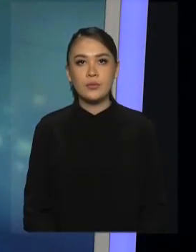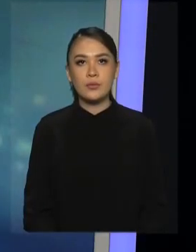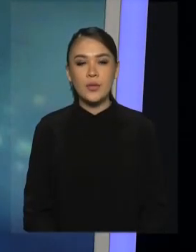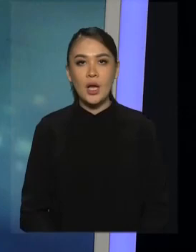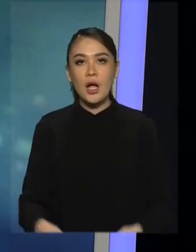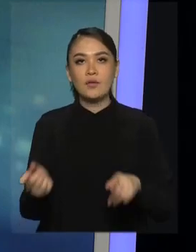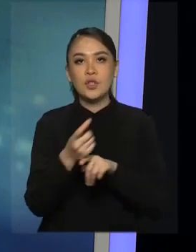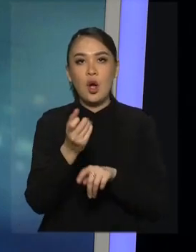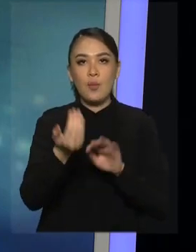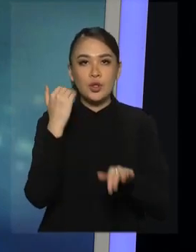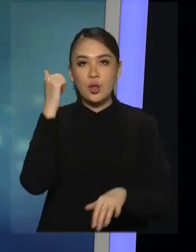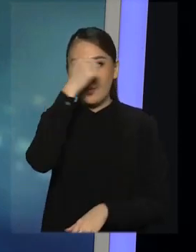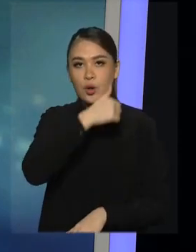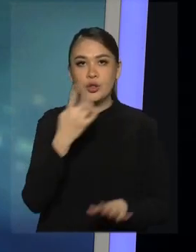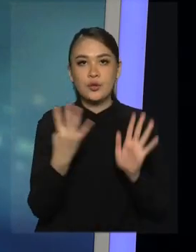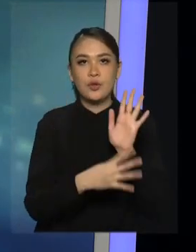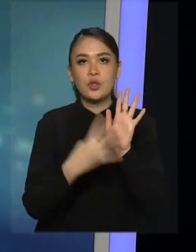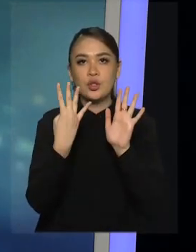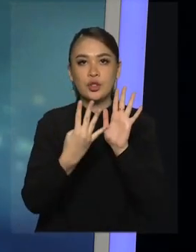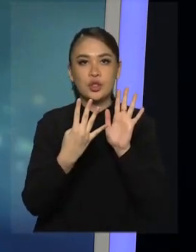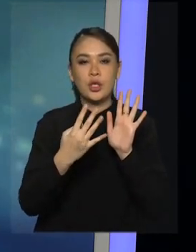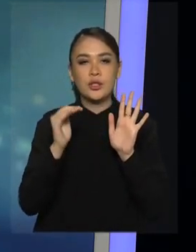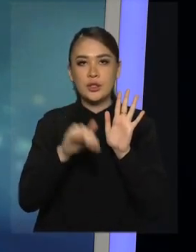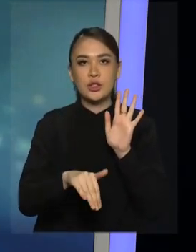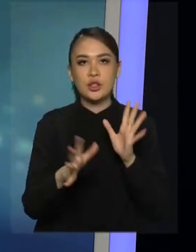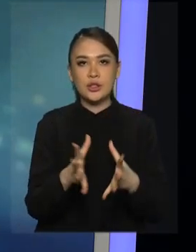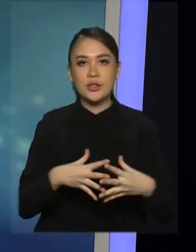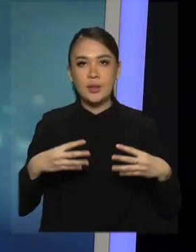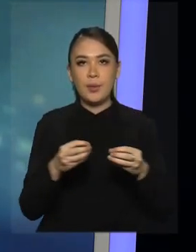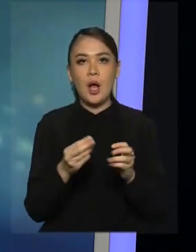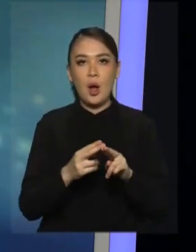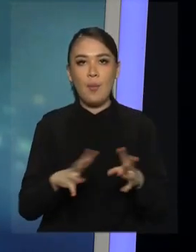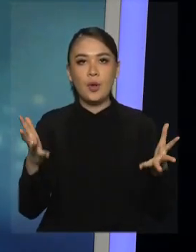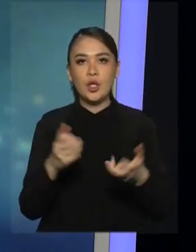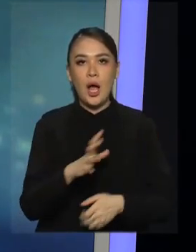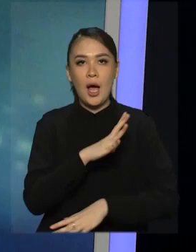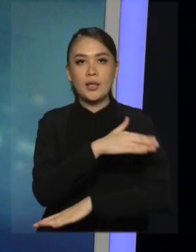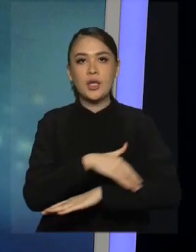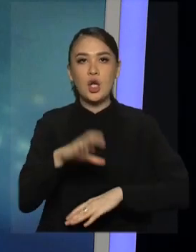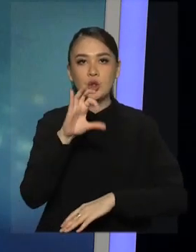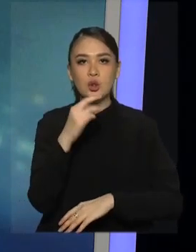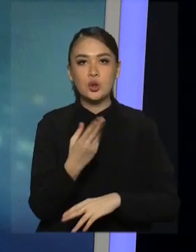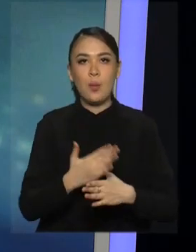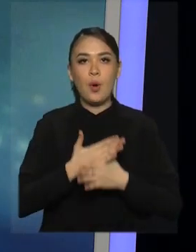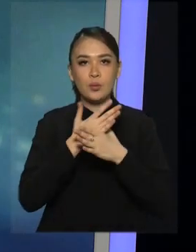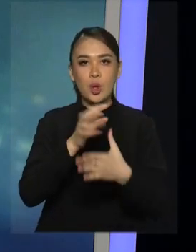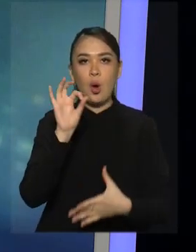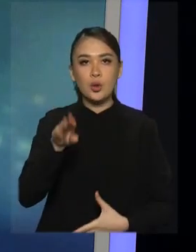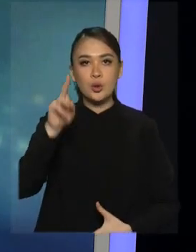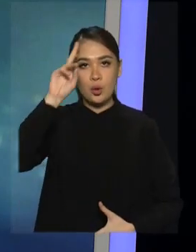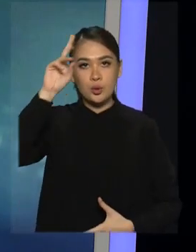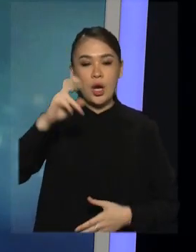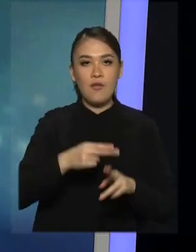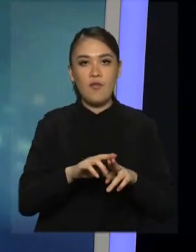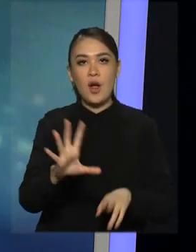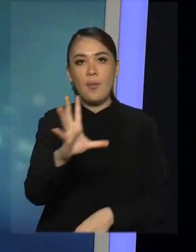По итогам прошлого года более 94 тысяч семей, получавших адресную социальную помощь от государства,